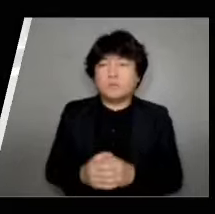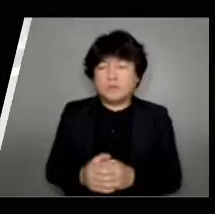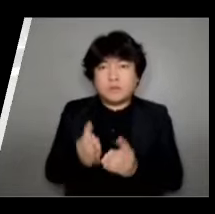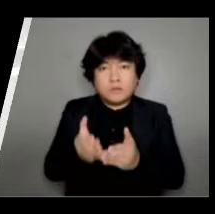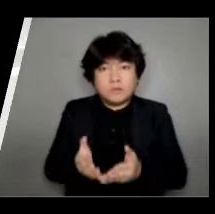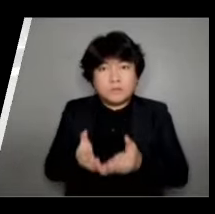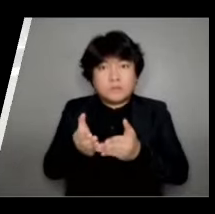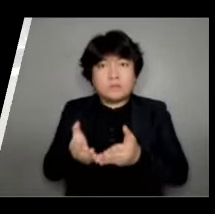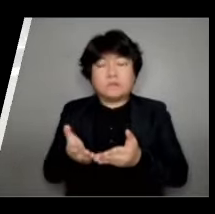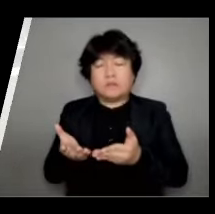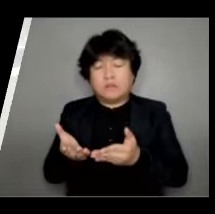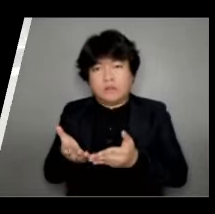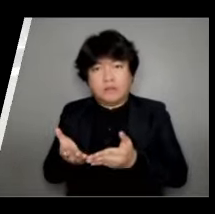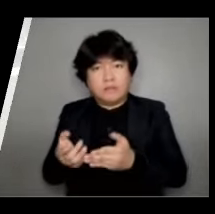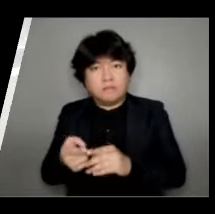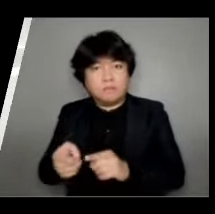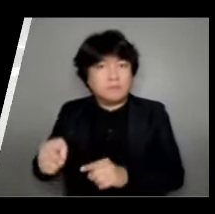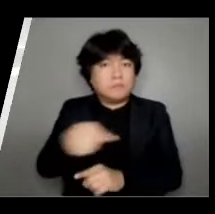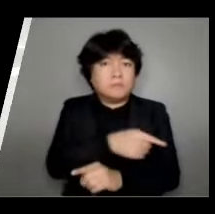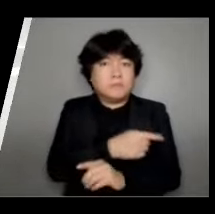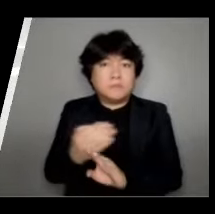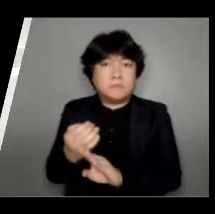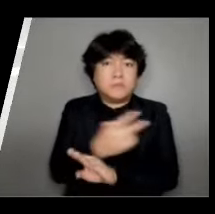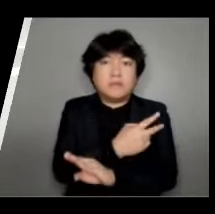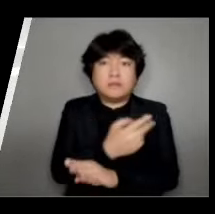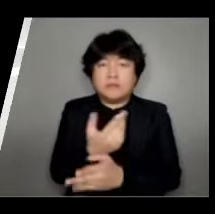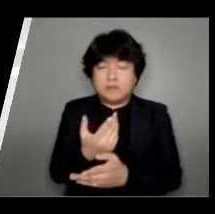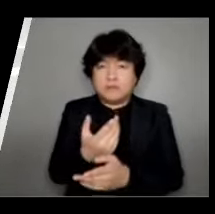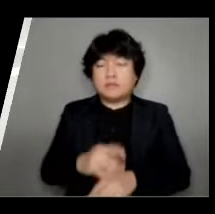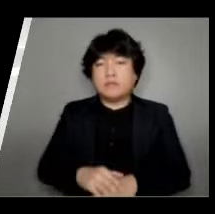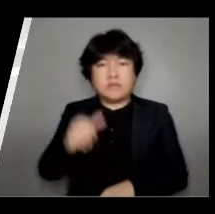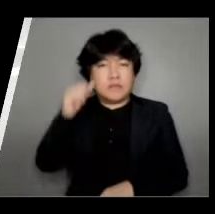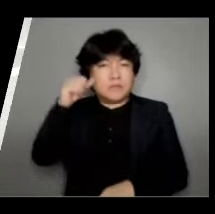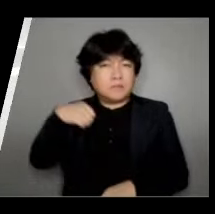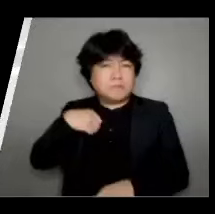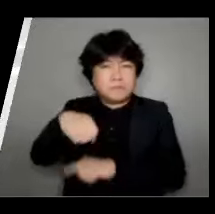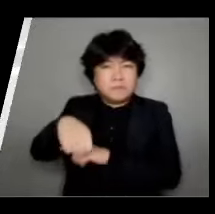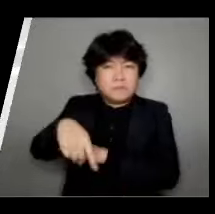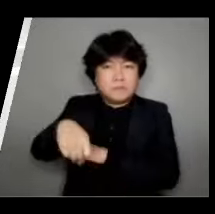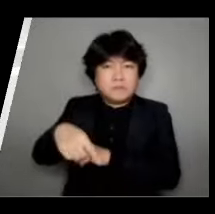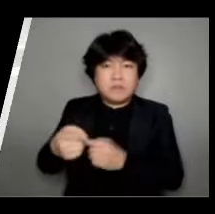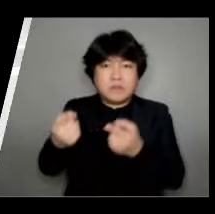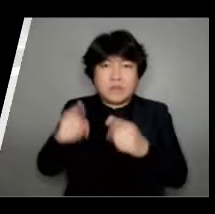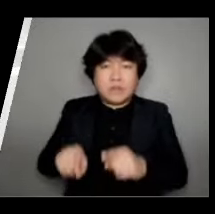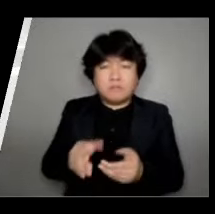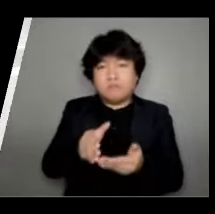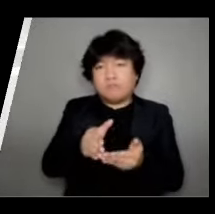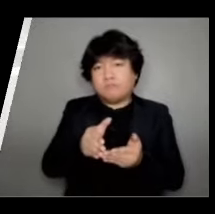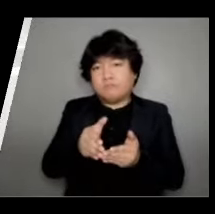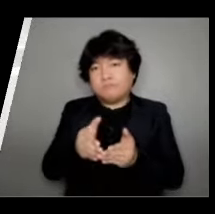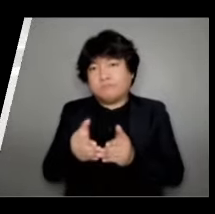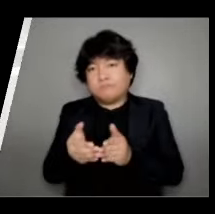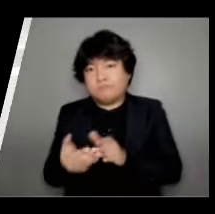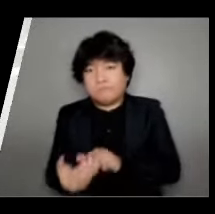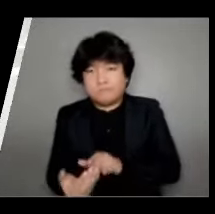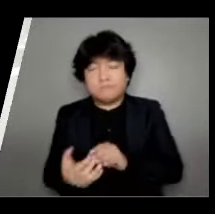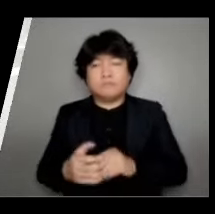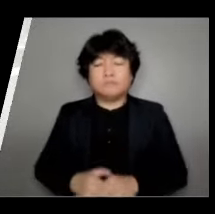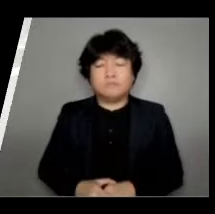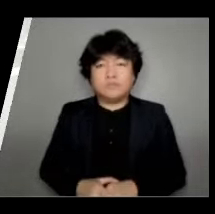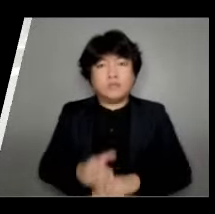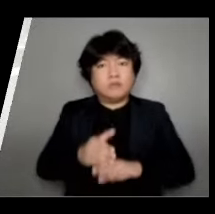Limay. Habang pabalik sila alas 11:30 kagabi, unti-unti na raw itong tumagilid. Nanghingi raw sila ng saklolo sa